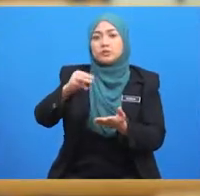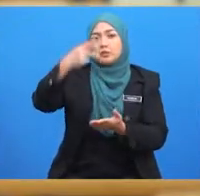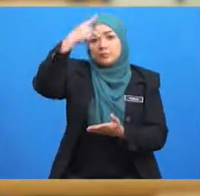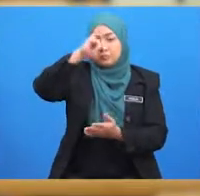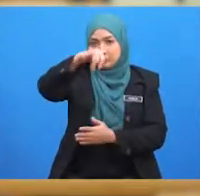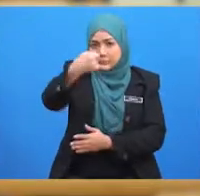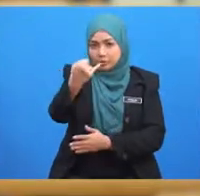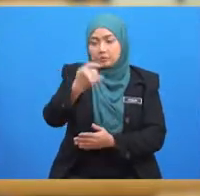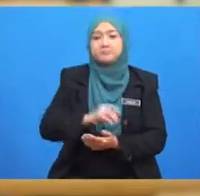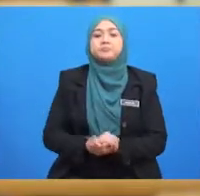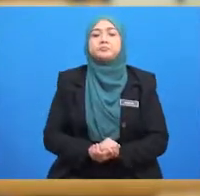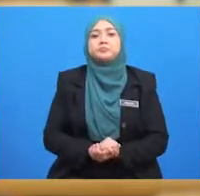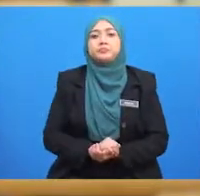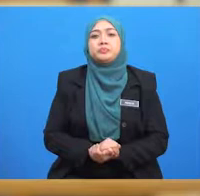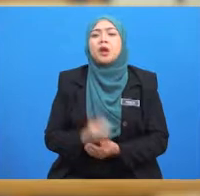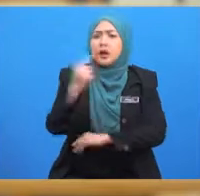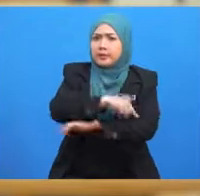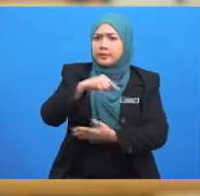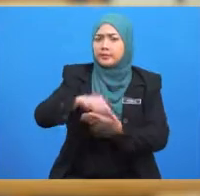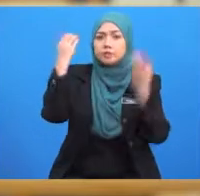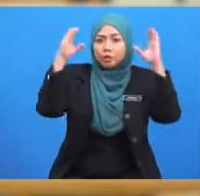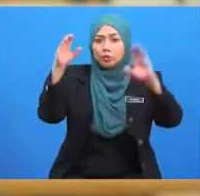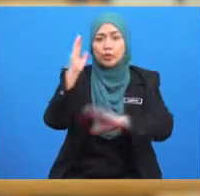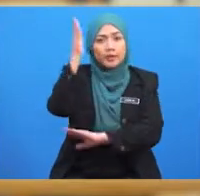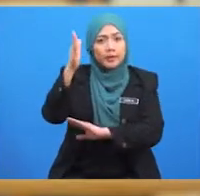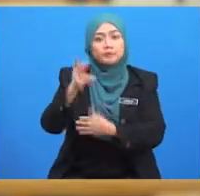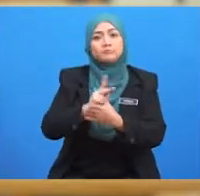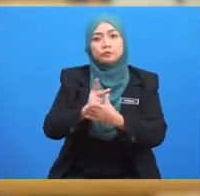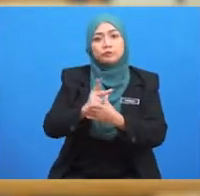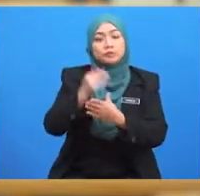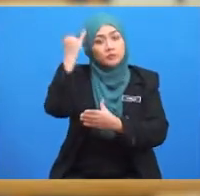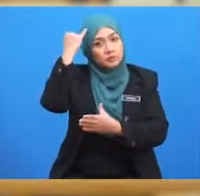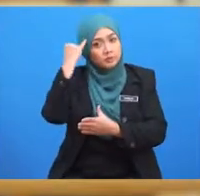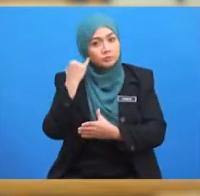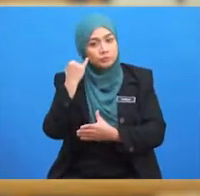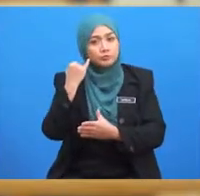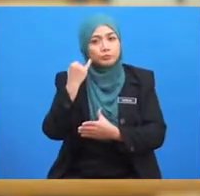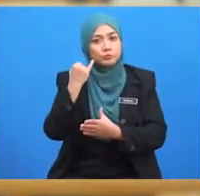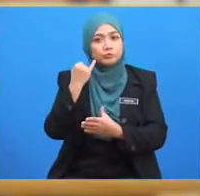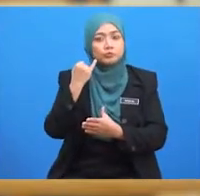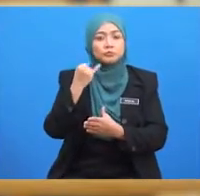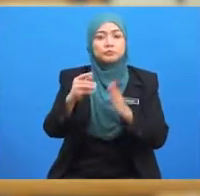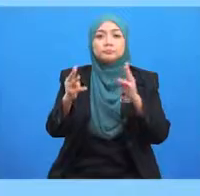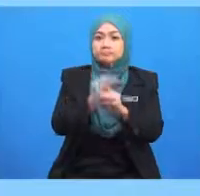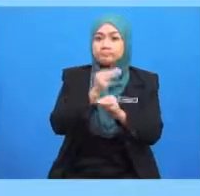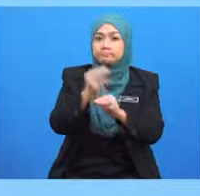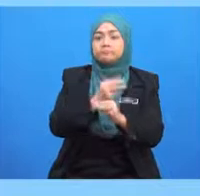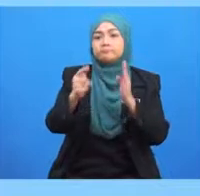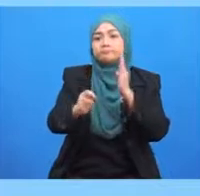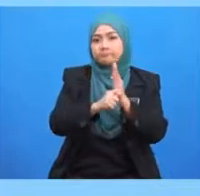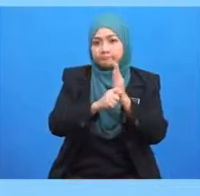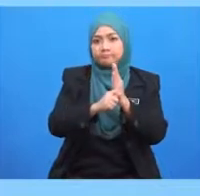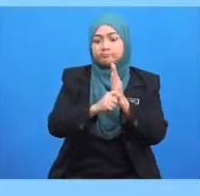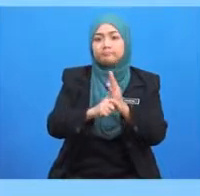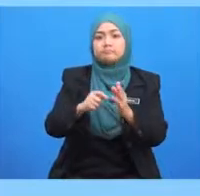hari ini chegou akan berkongsi ilmu matematik tambahan tingkatan 4 bab 10 yaitu